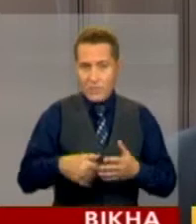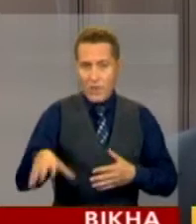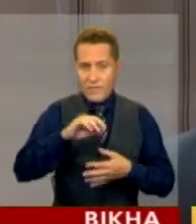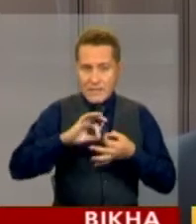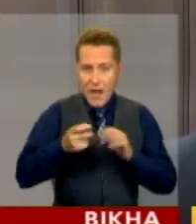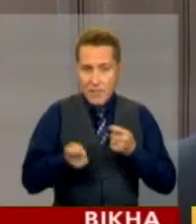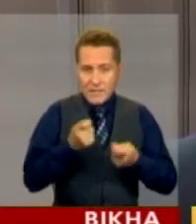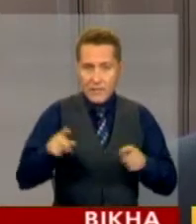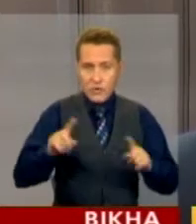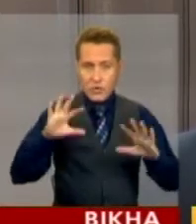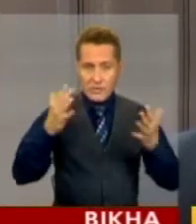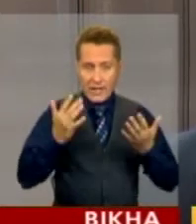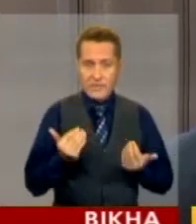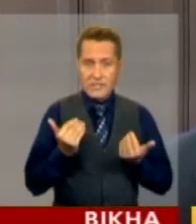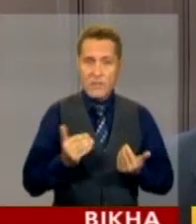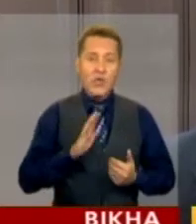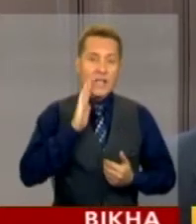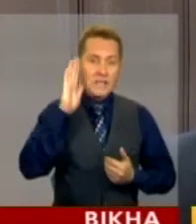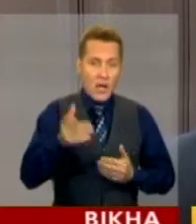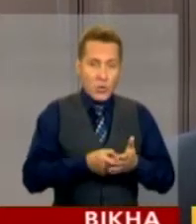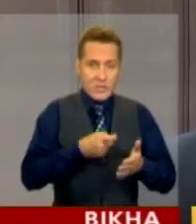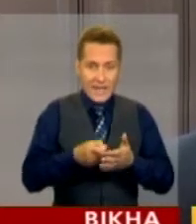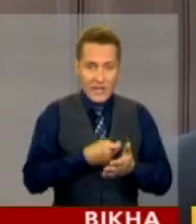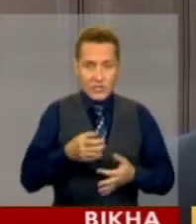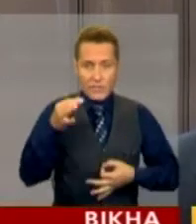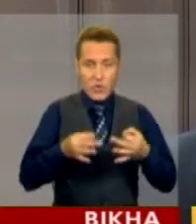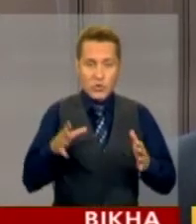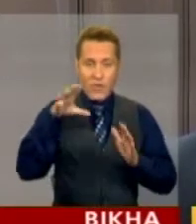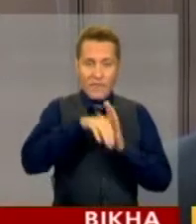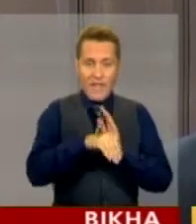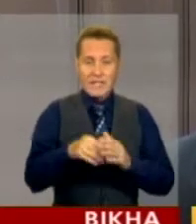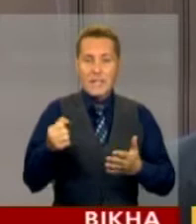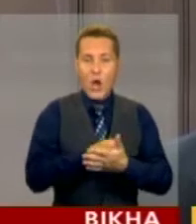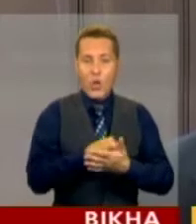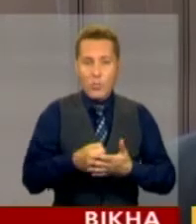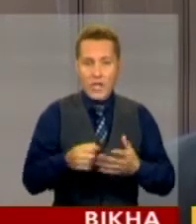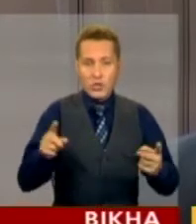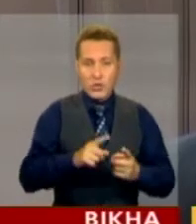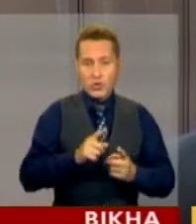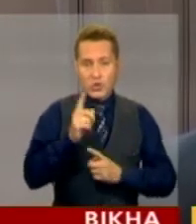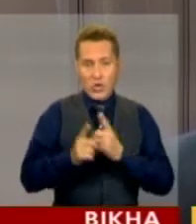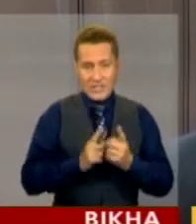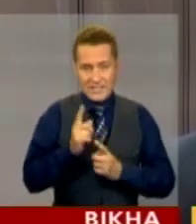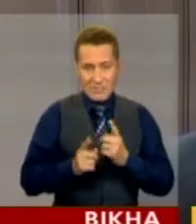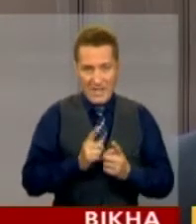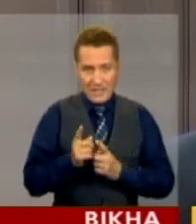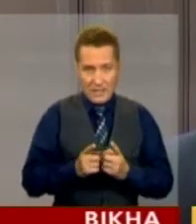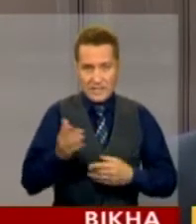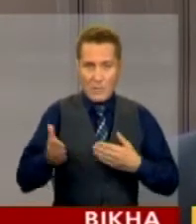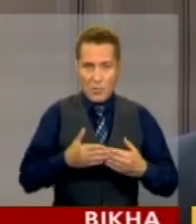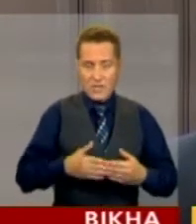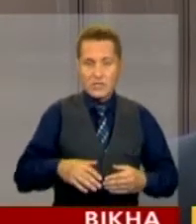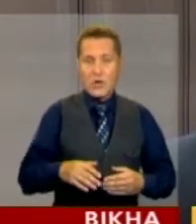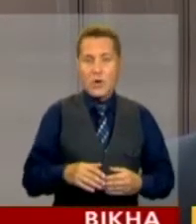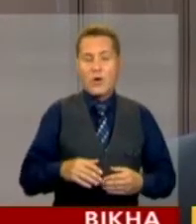сталося. Сьогодні зранку слідчим до суду внесено клопотання щодо зміни запобіжного заходу з